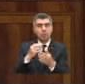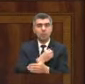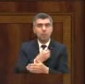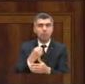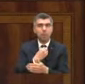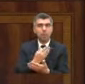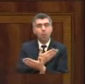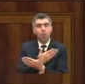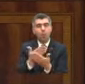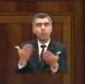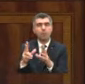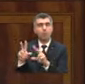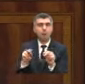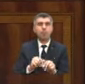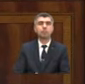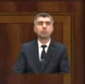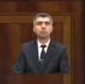العمومية